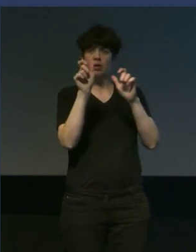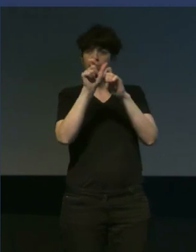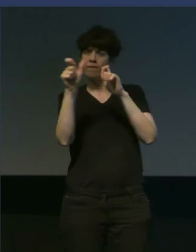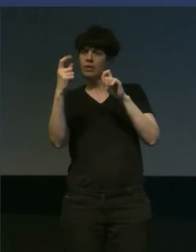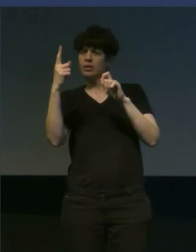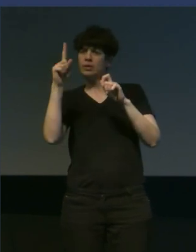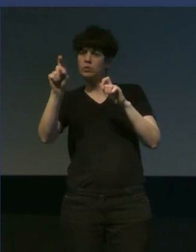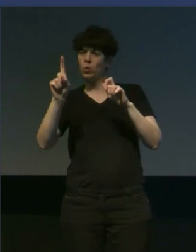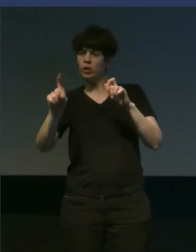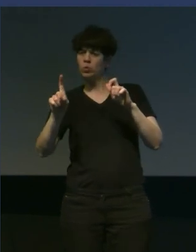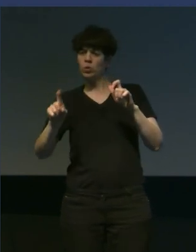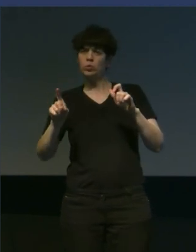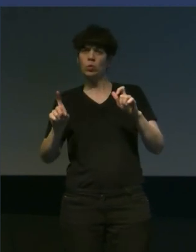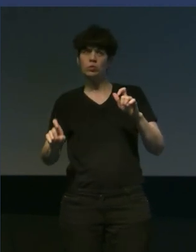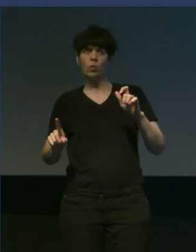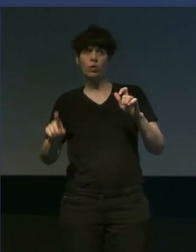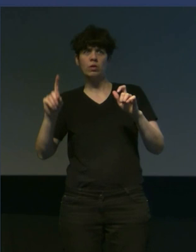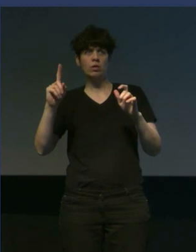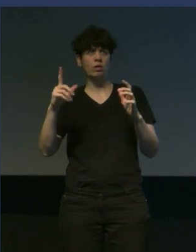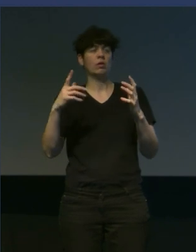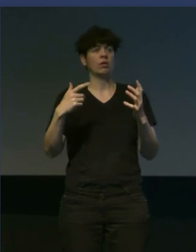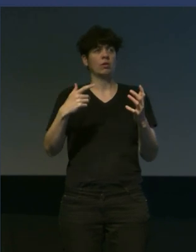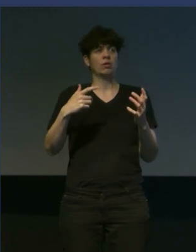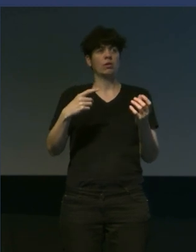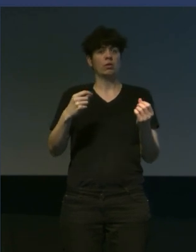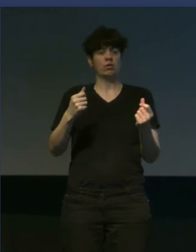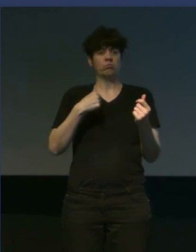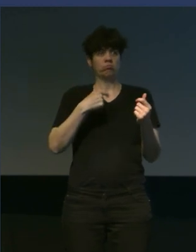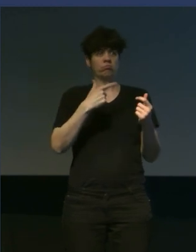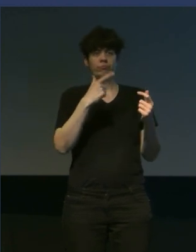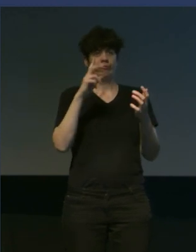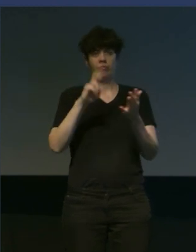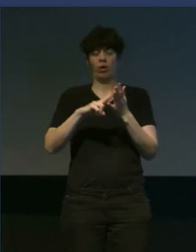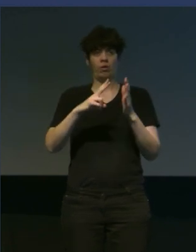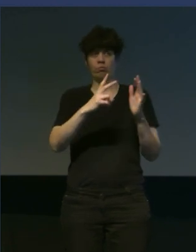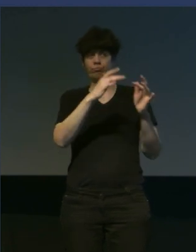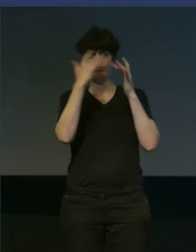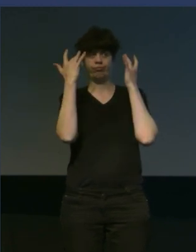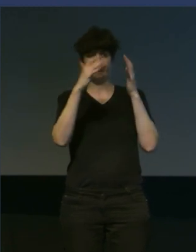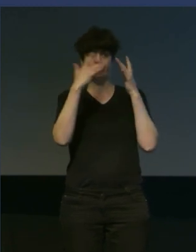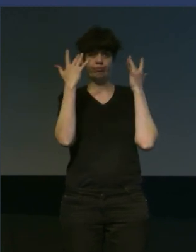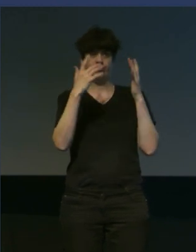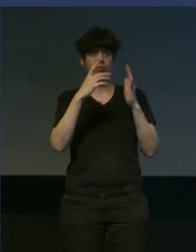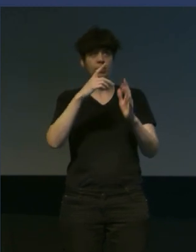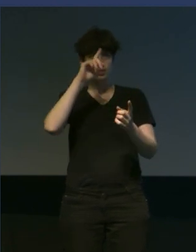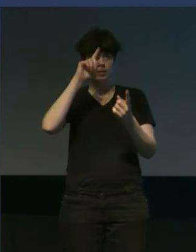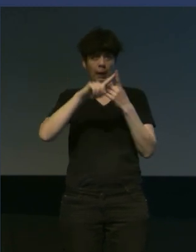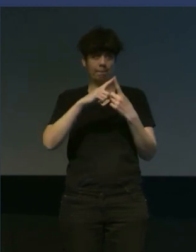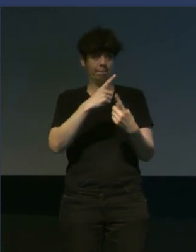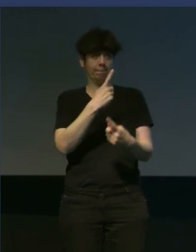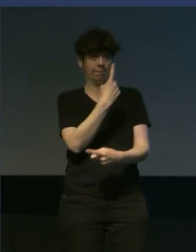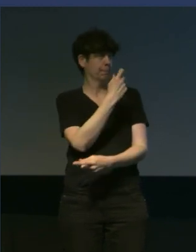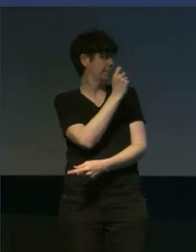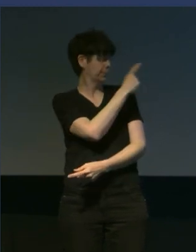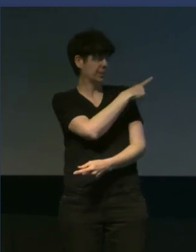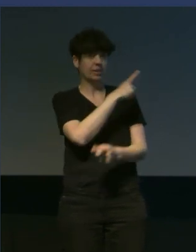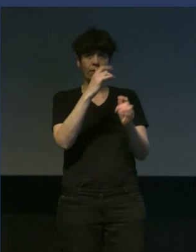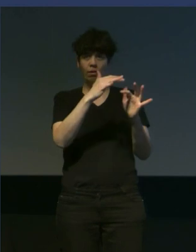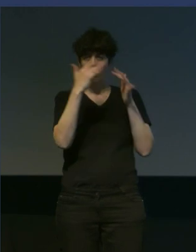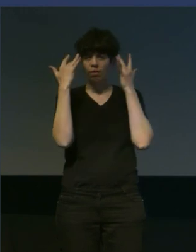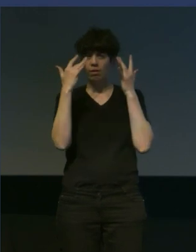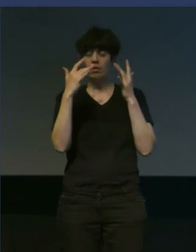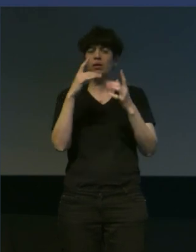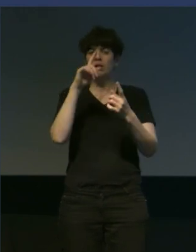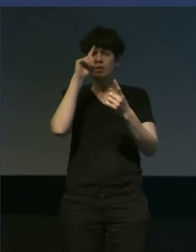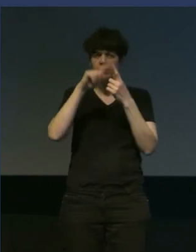Donc, comment on les a abordées? Donc, en fait, on s'est complètement inspiré des sujets qu'eux utilisaient. Et on s'est rendu compte que globalement, c'était